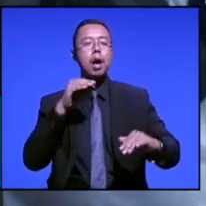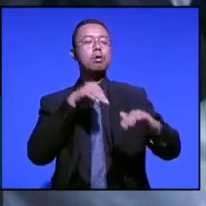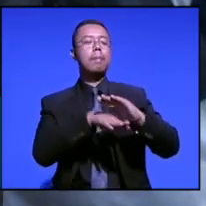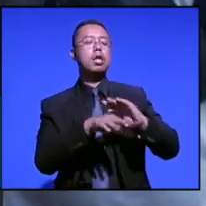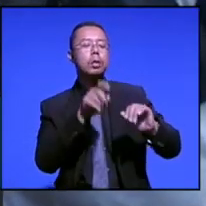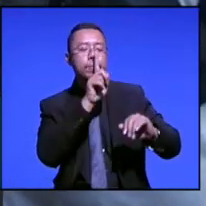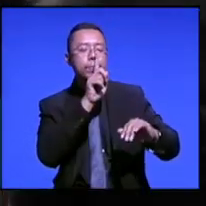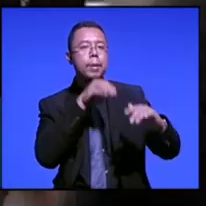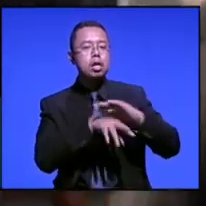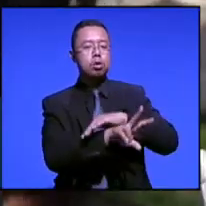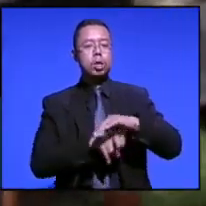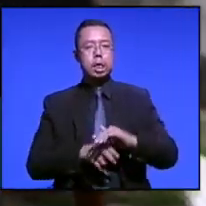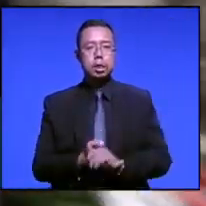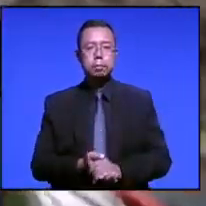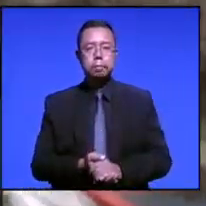memasuki rumah.